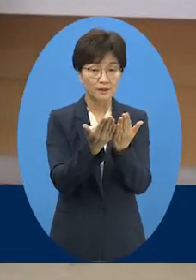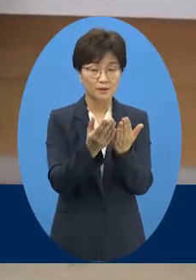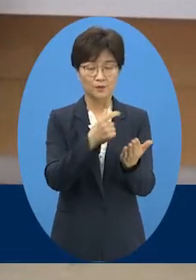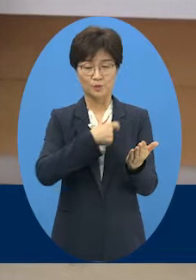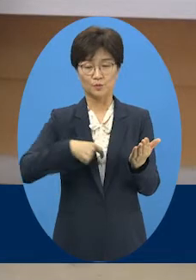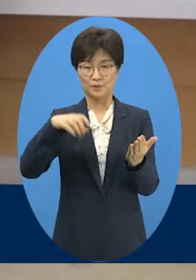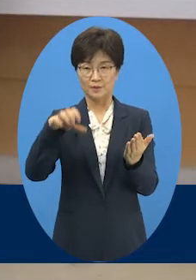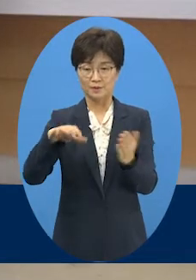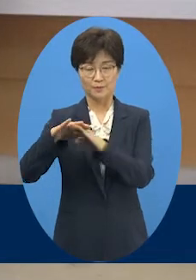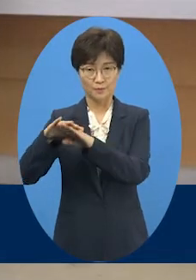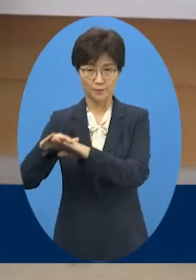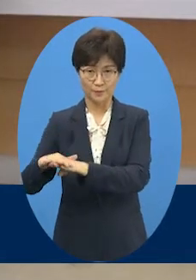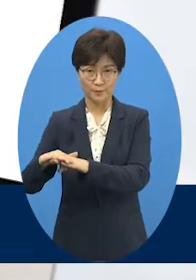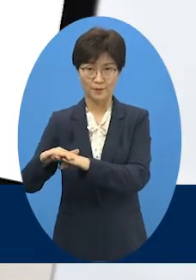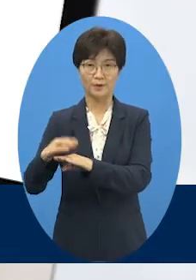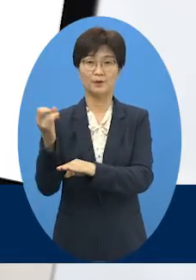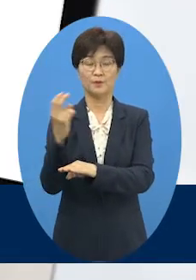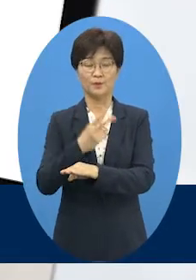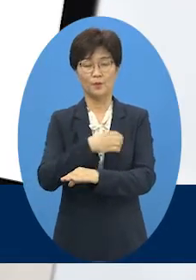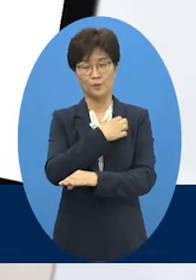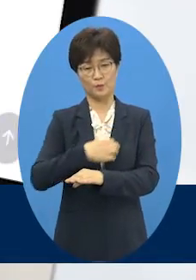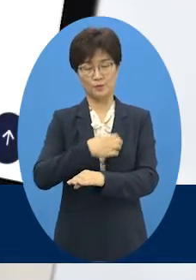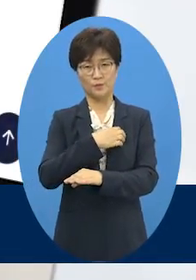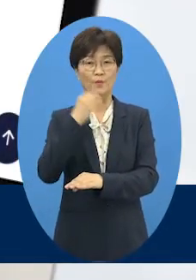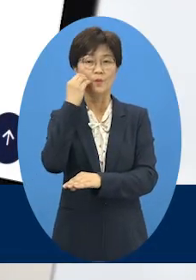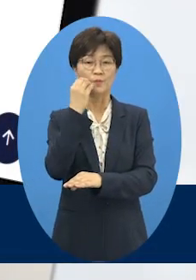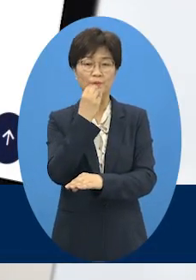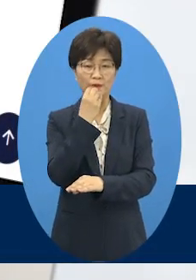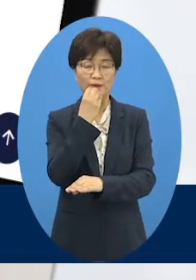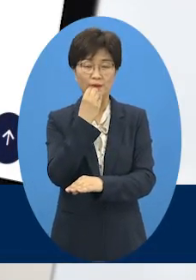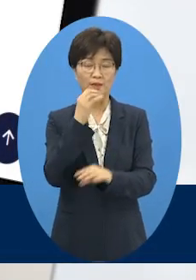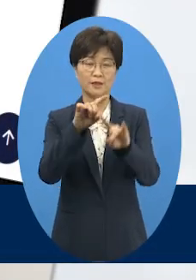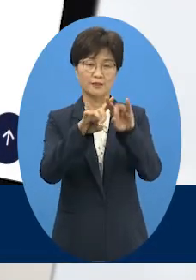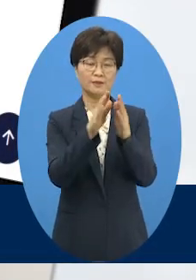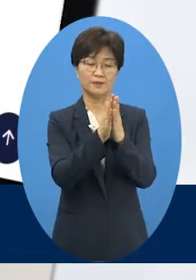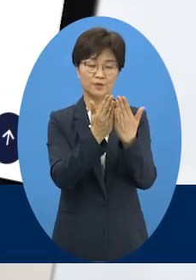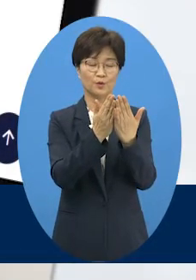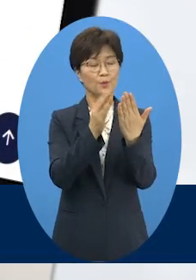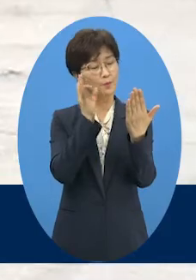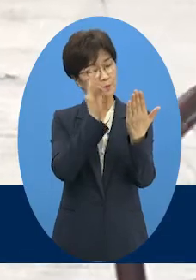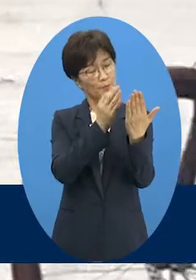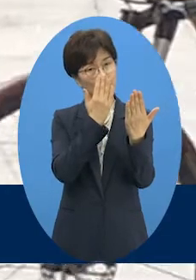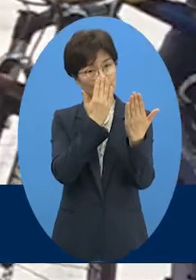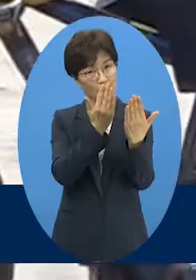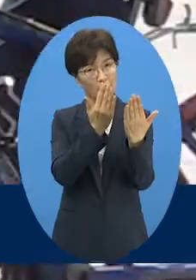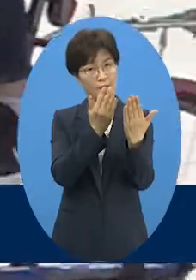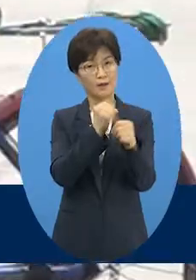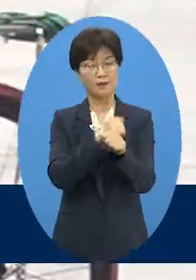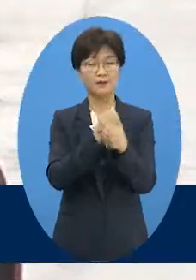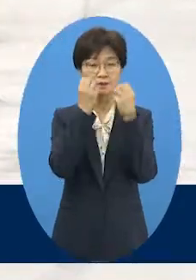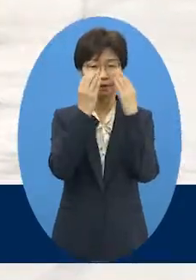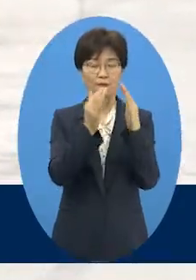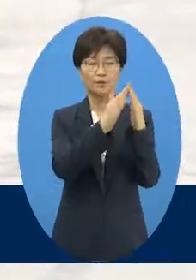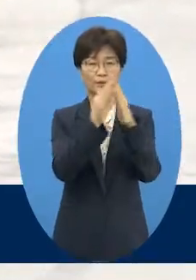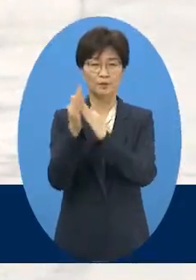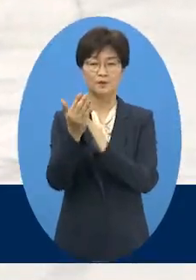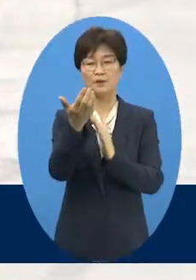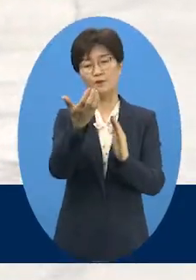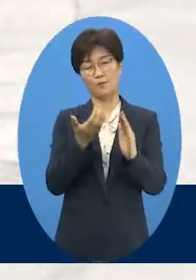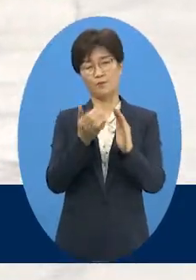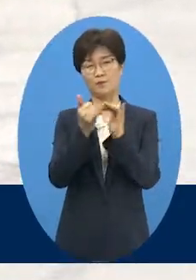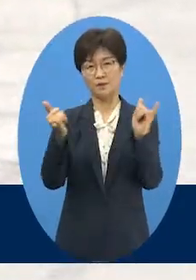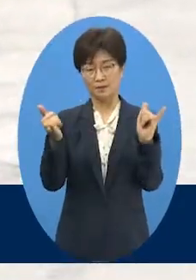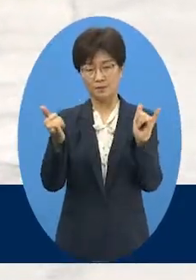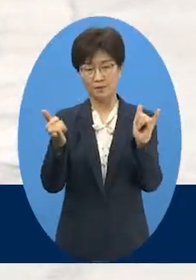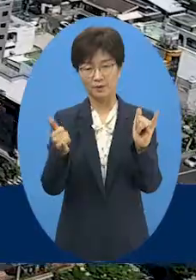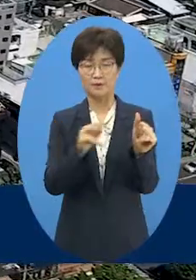주민센터에 비치되어 있으며 9000 우리집에서 전자책 으로도 만나볼 수 있습니다 오는 새로 이사 온 주민들이 동대문구